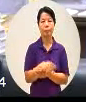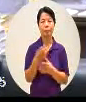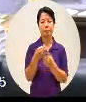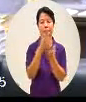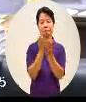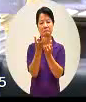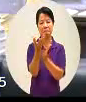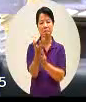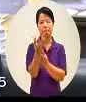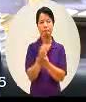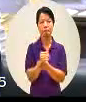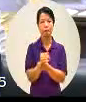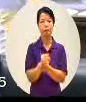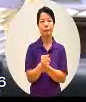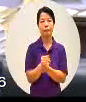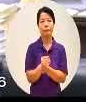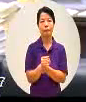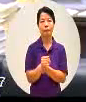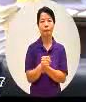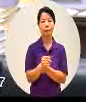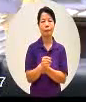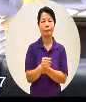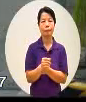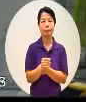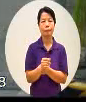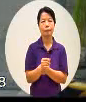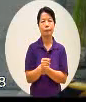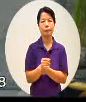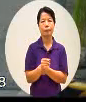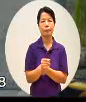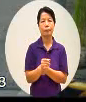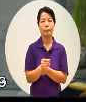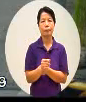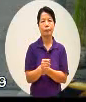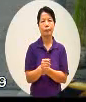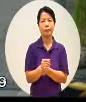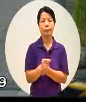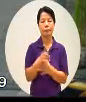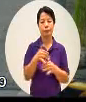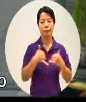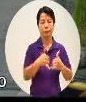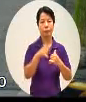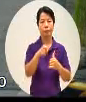那、为、個、我这里要较光啦哈、哦，但是你看看这条